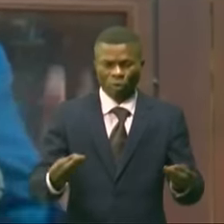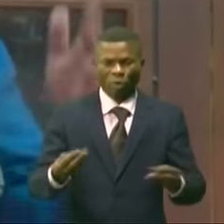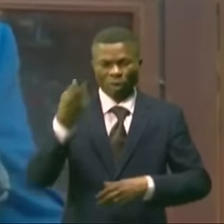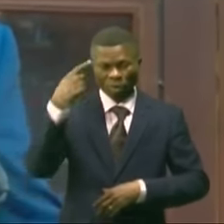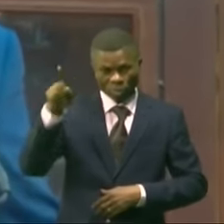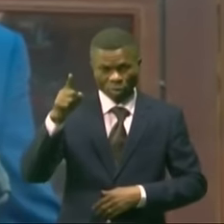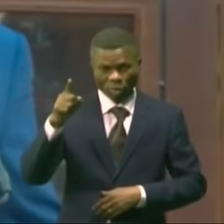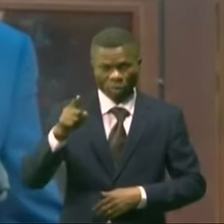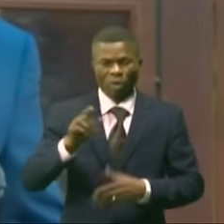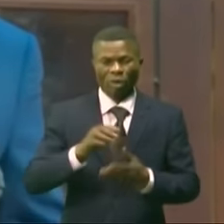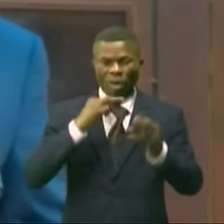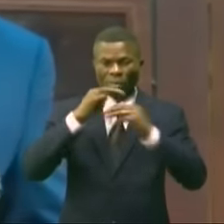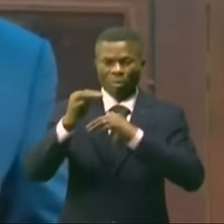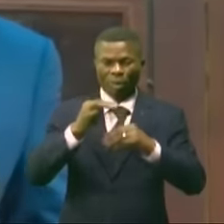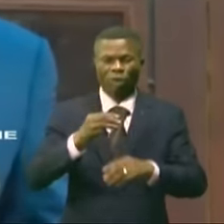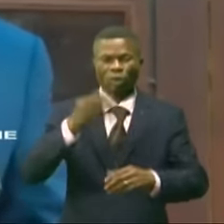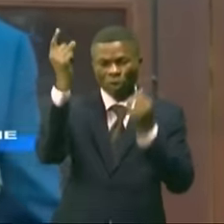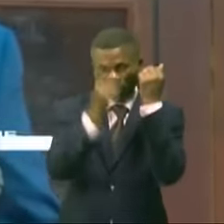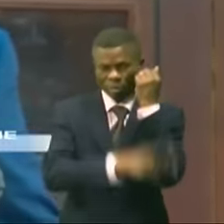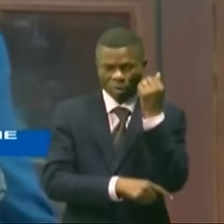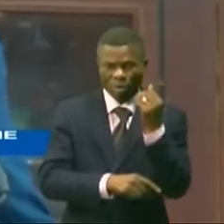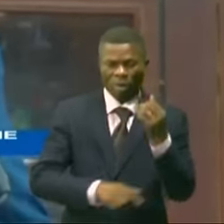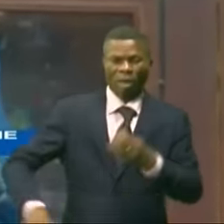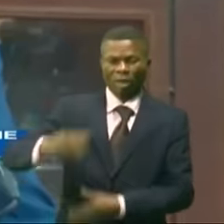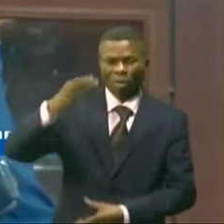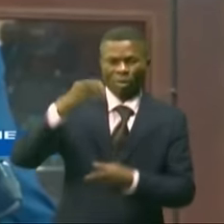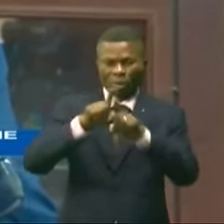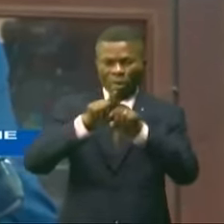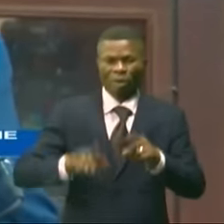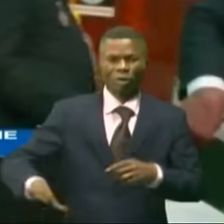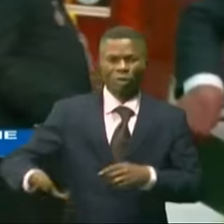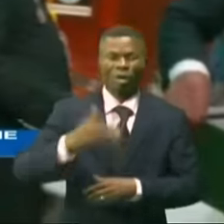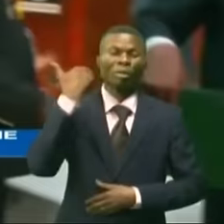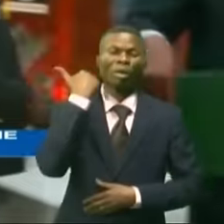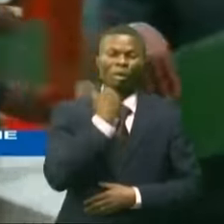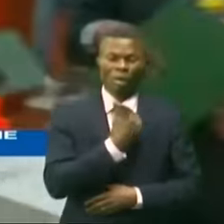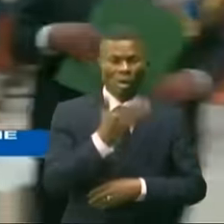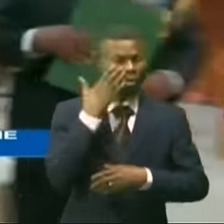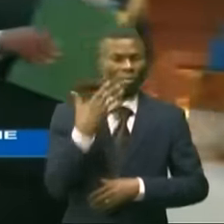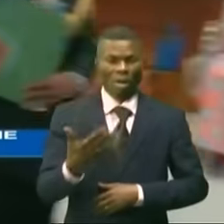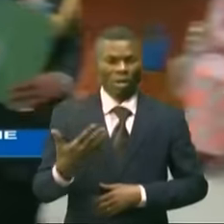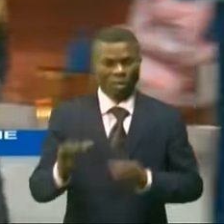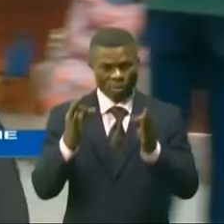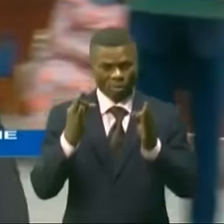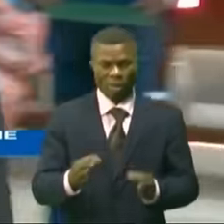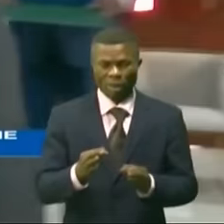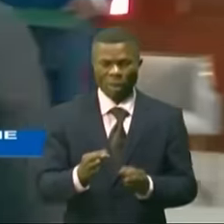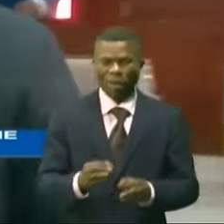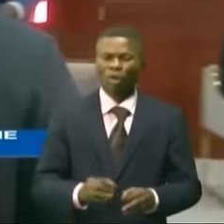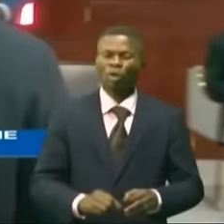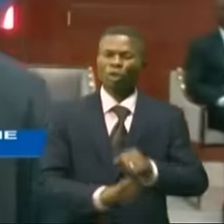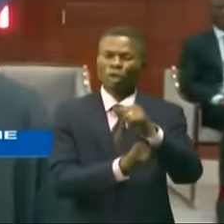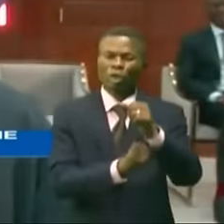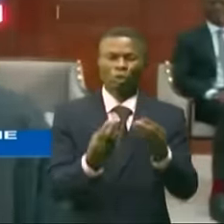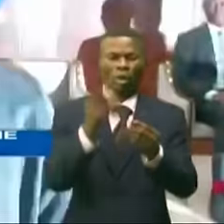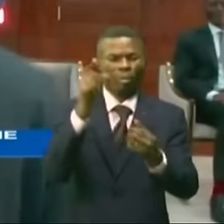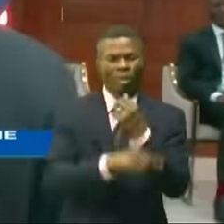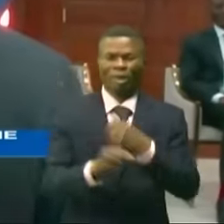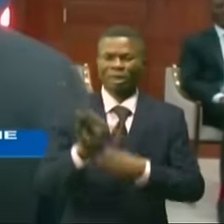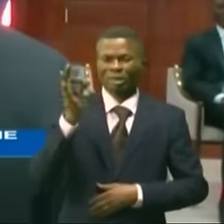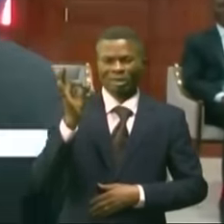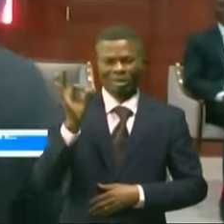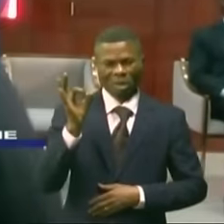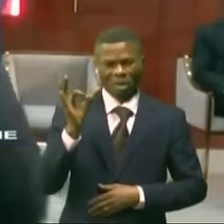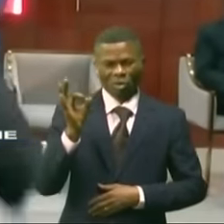les messages de condamnation du Rwanda et de l'Ouganda mais ceci malheureusement ne s'accompagne d'aucune sanction la